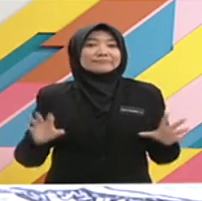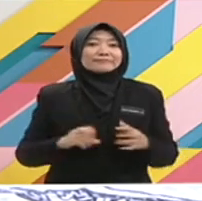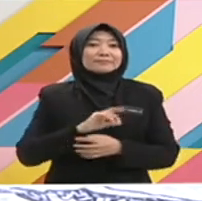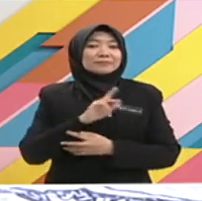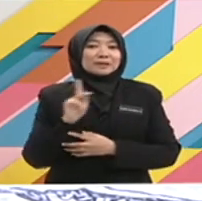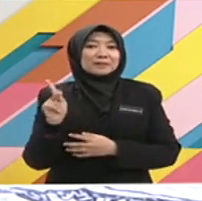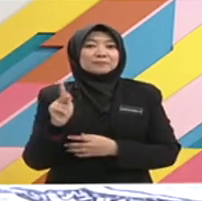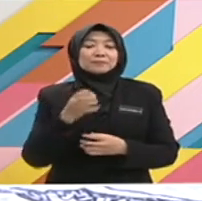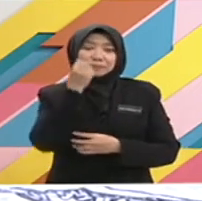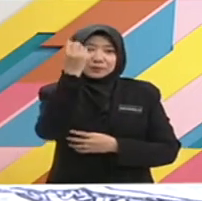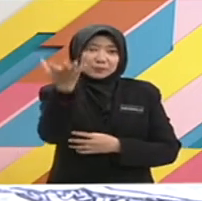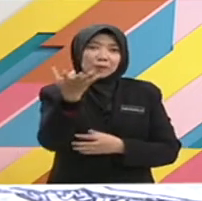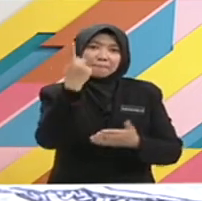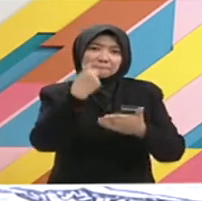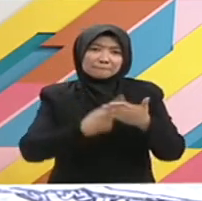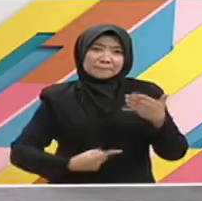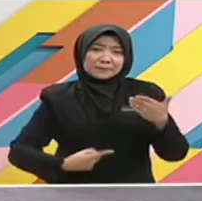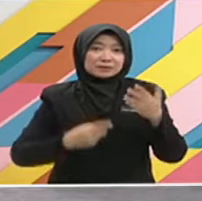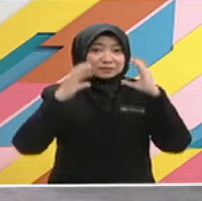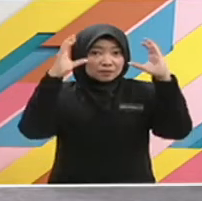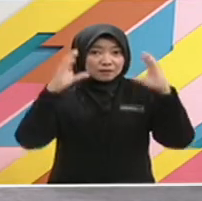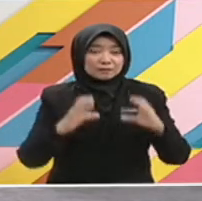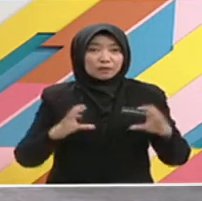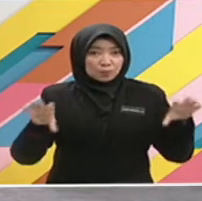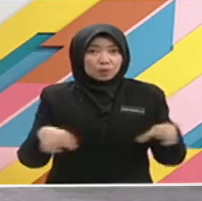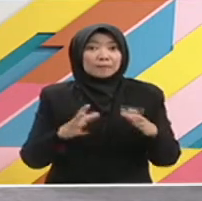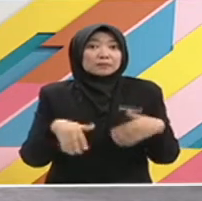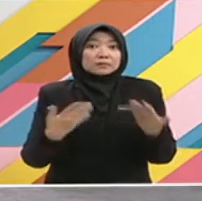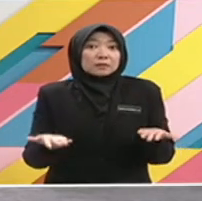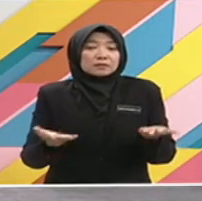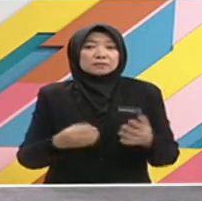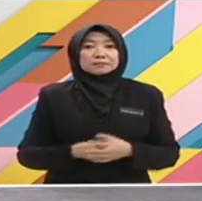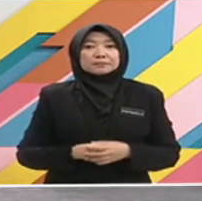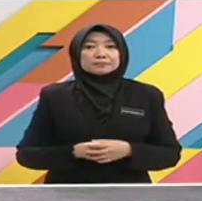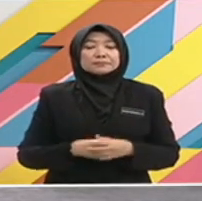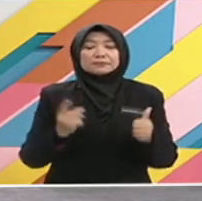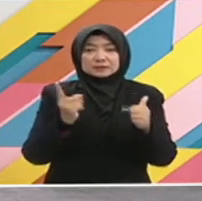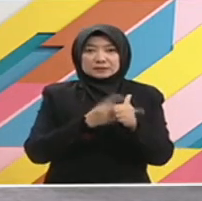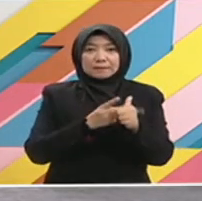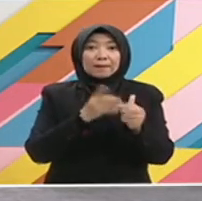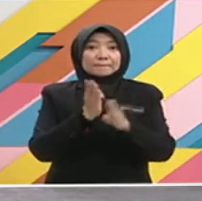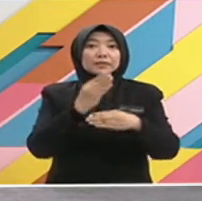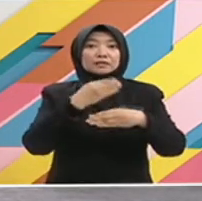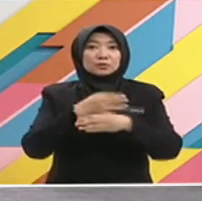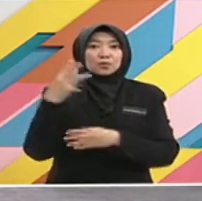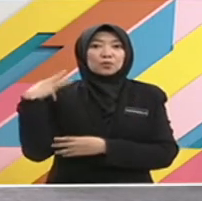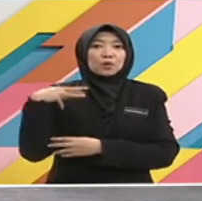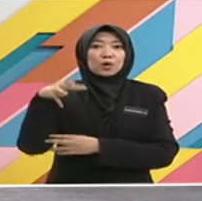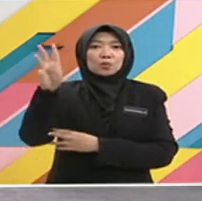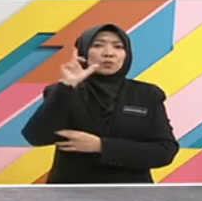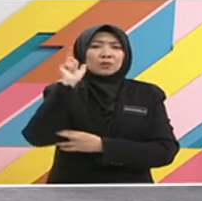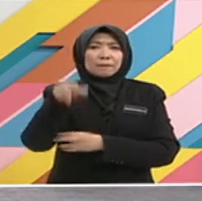diperlukan ya, untuk membuat aplikasi seni pada hari ini. Baik. Yang pertama, kita perlukan bentuk wow ni lah. Okey, murid-murid jangan